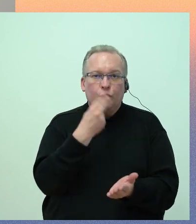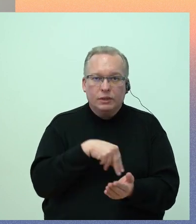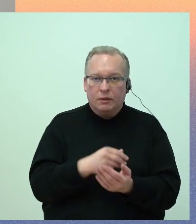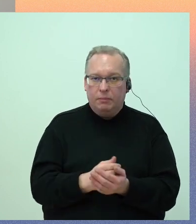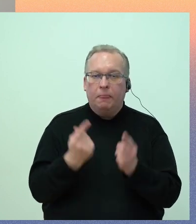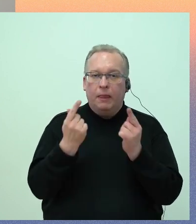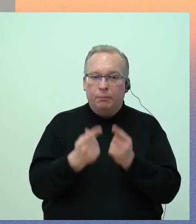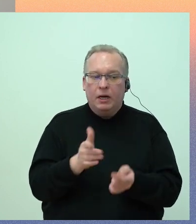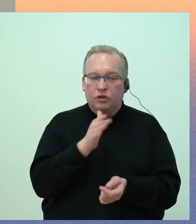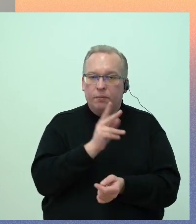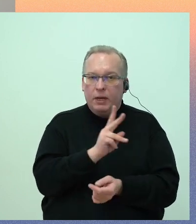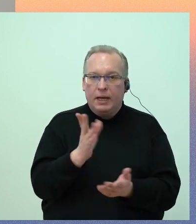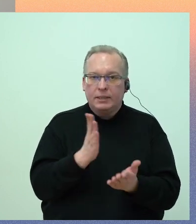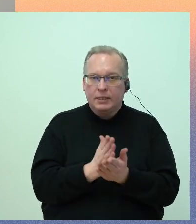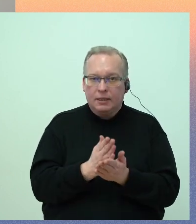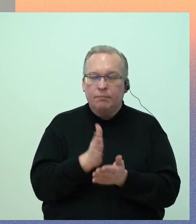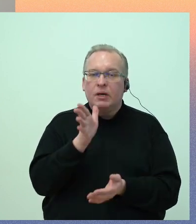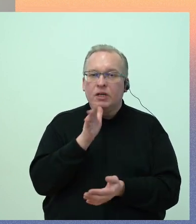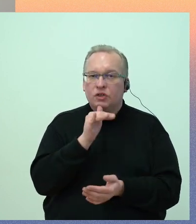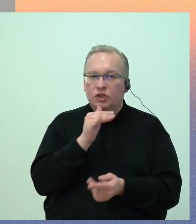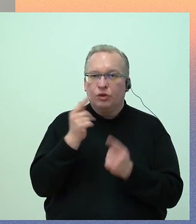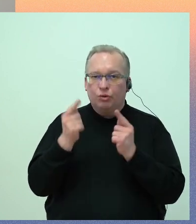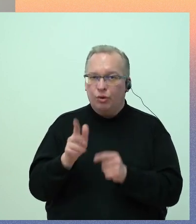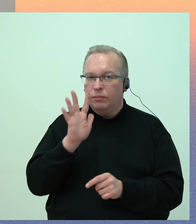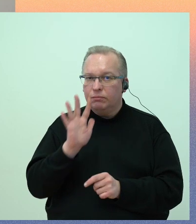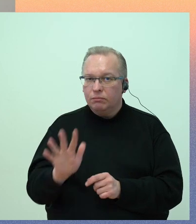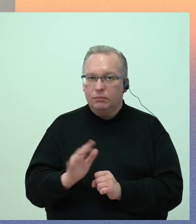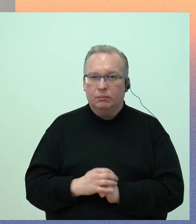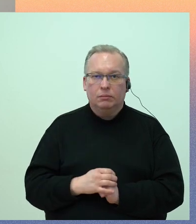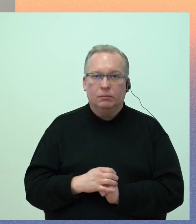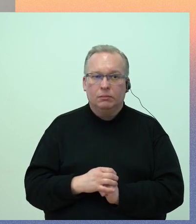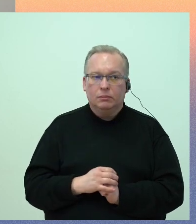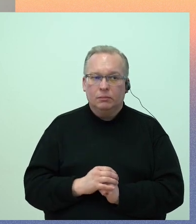nusikaltimas prieš žydus, kas yra tas antisemitinis nusikaltimas.